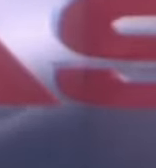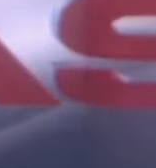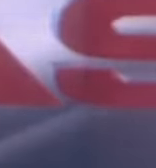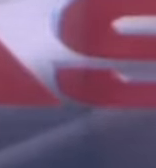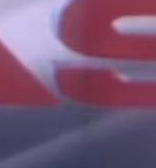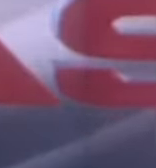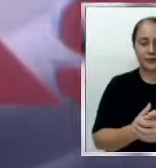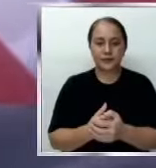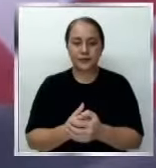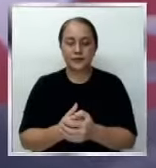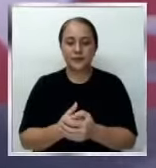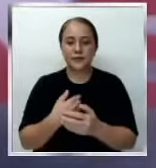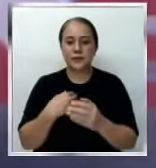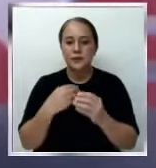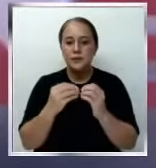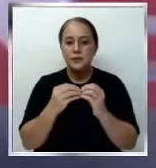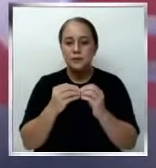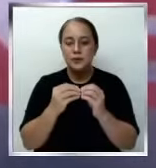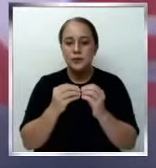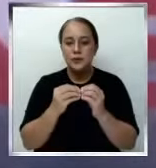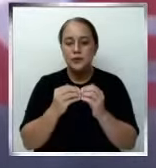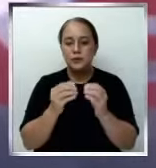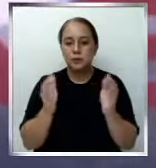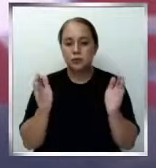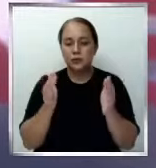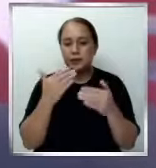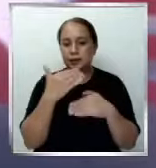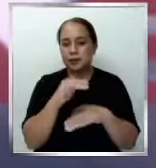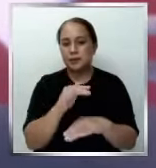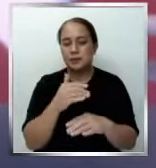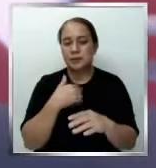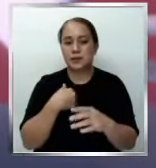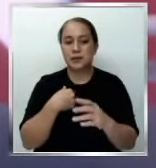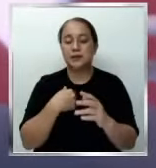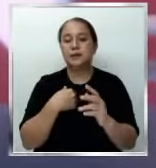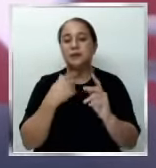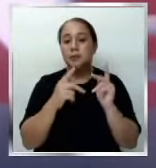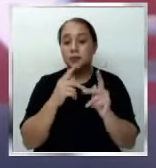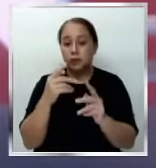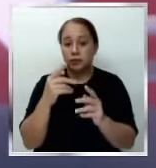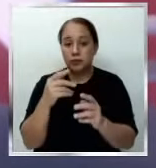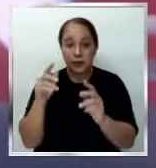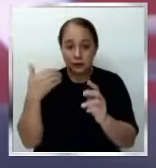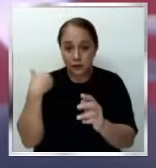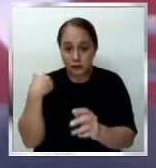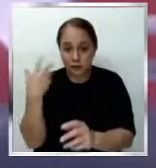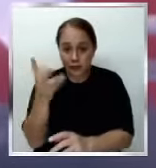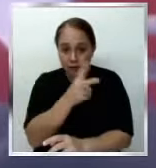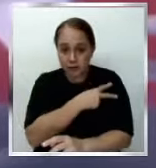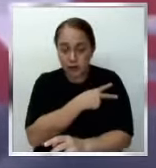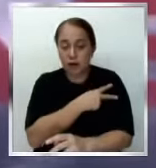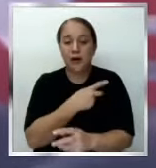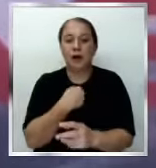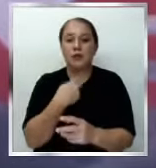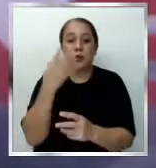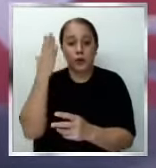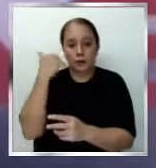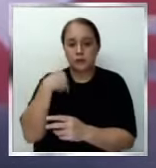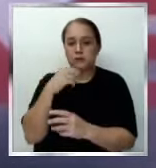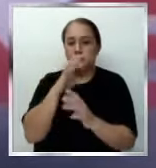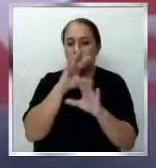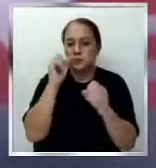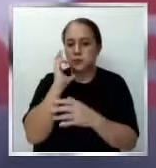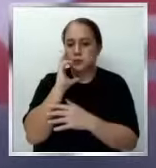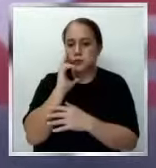Mas lalo pang liliit ang galaw ng mga di pa bakunado sa Metro Manila matapos ipag-utos ni Pangulong Duterte na hulihin sa barangay